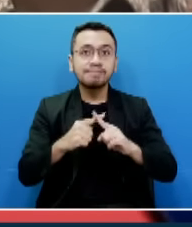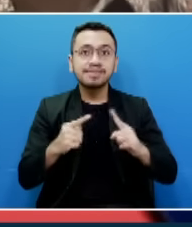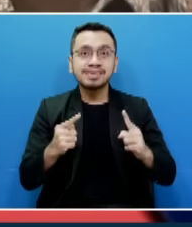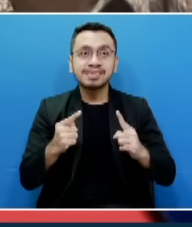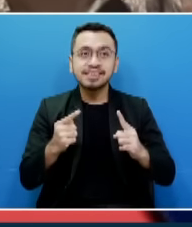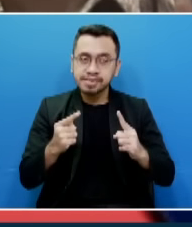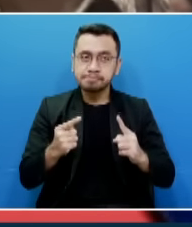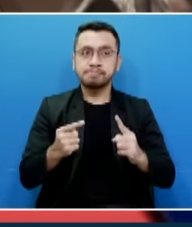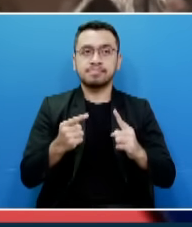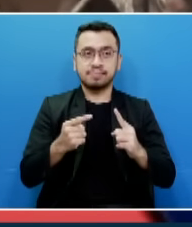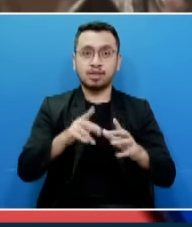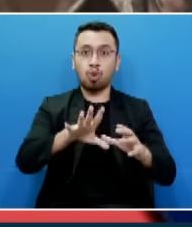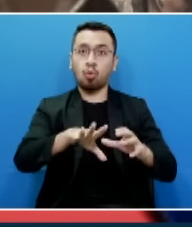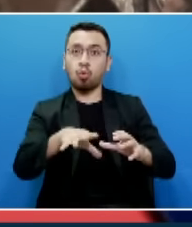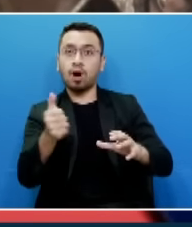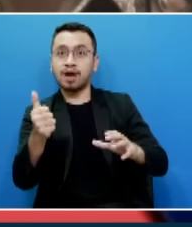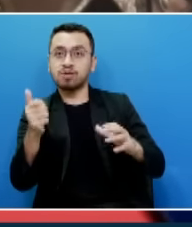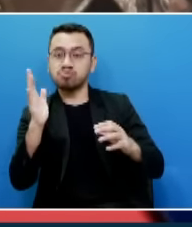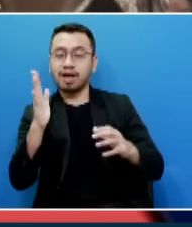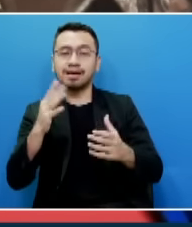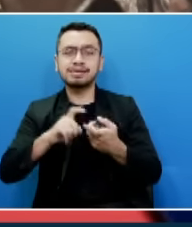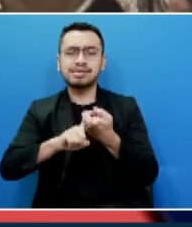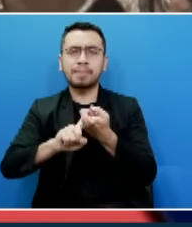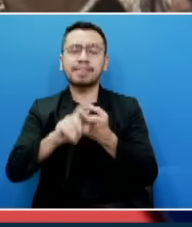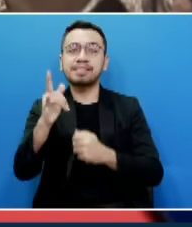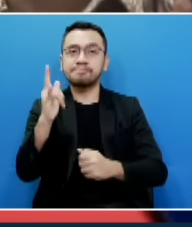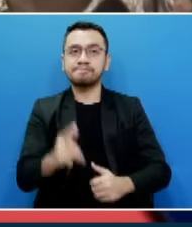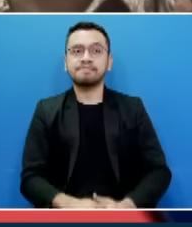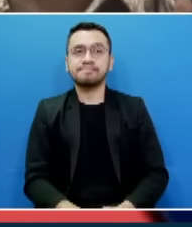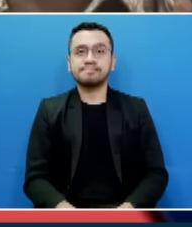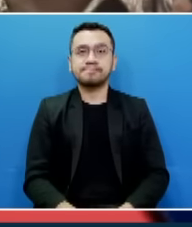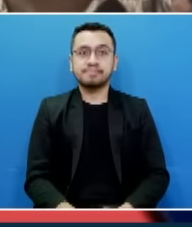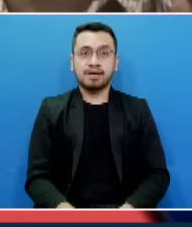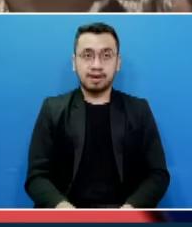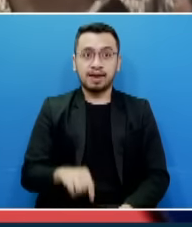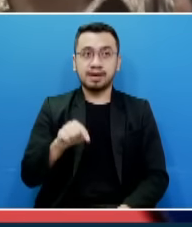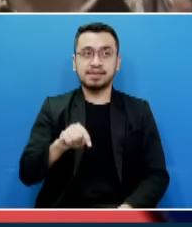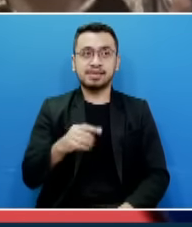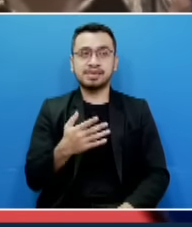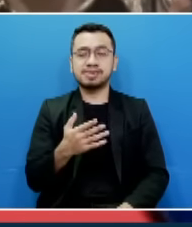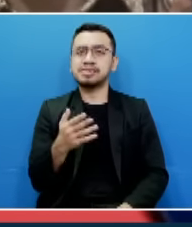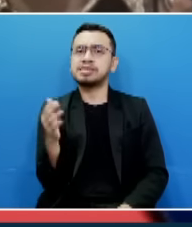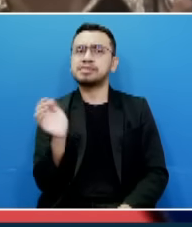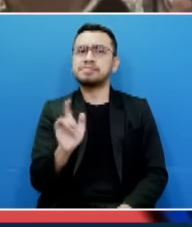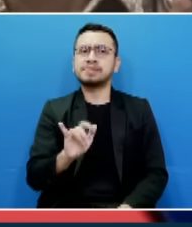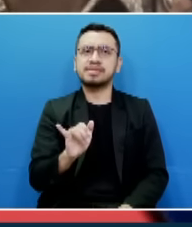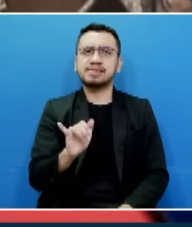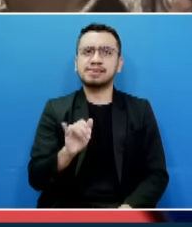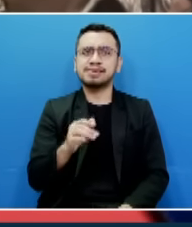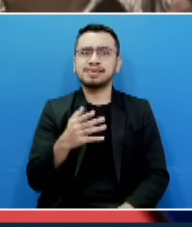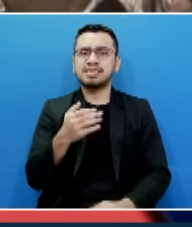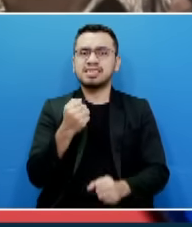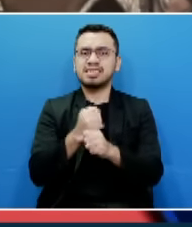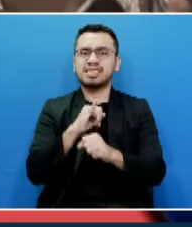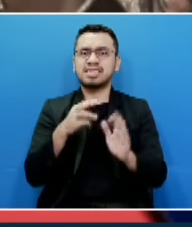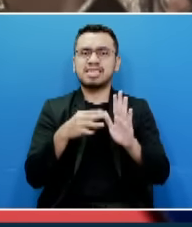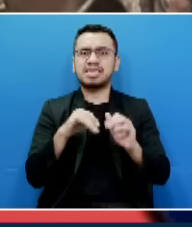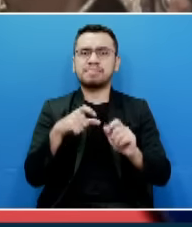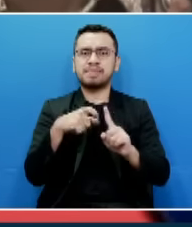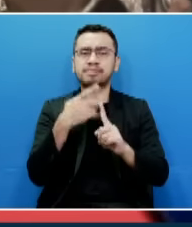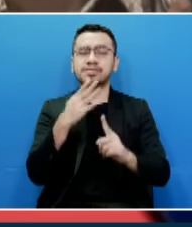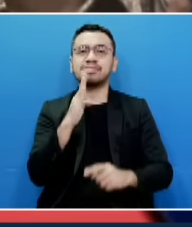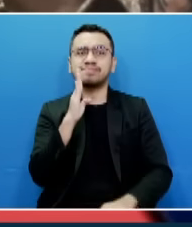bersahabat gitu loh jadi Oke jadi ini bukan kalau bahasa kekinian tuh ini bukan gimik ya Prof ya memang karena memang ee bisa saja bisa